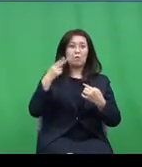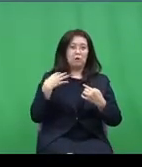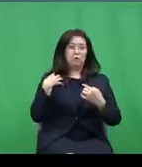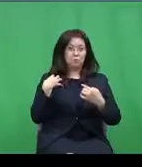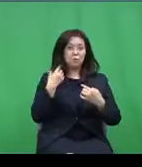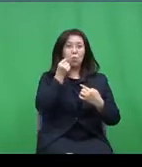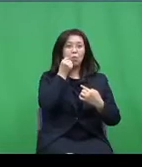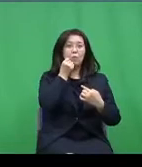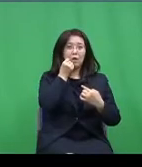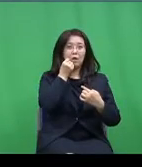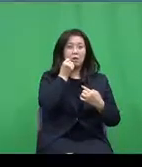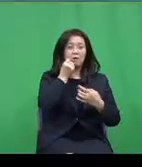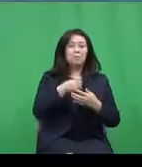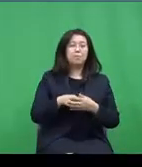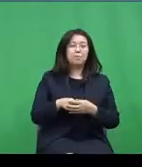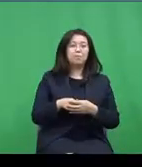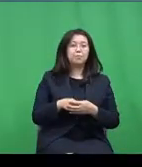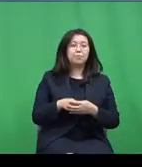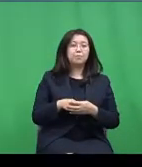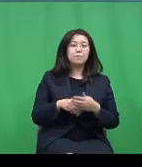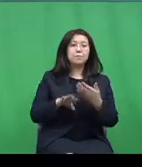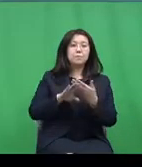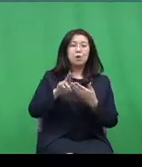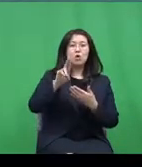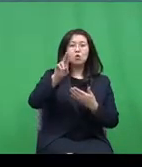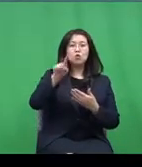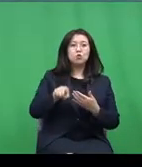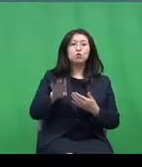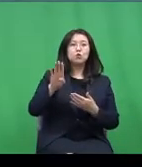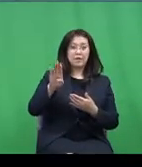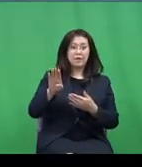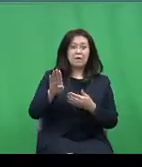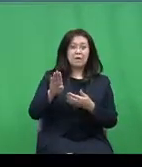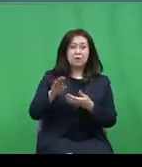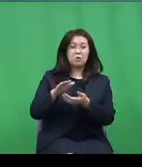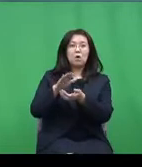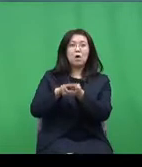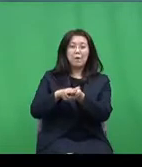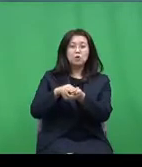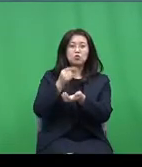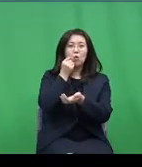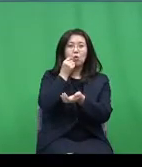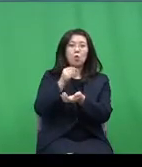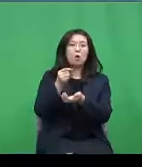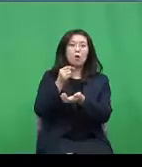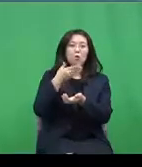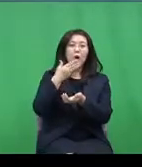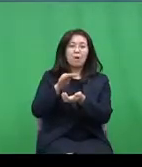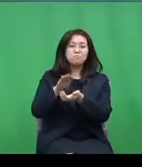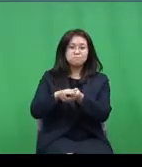ですよね。で、その他に、ウーケさんが作ってらっしゃるパックご飯。あれ